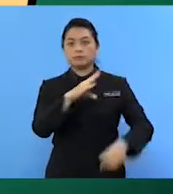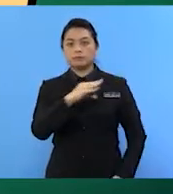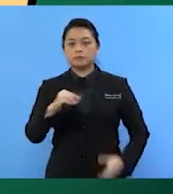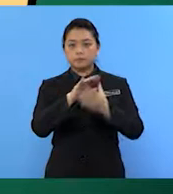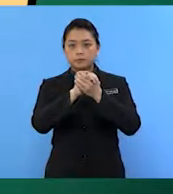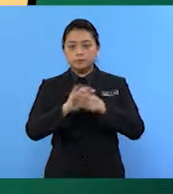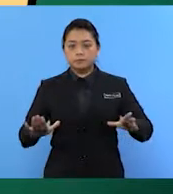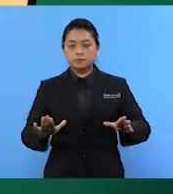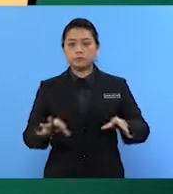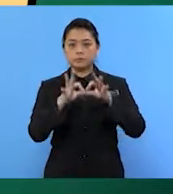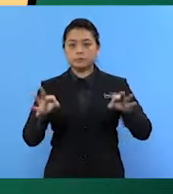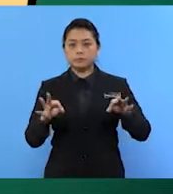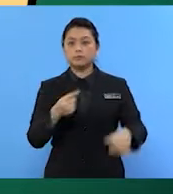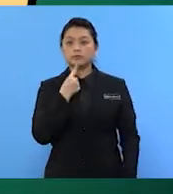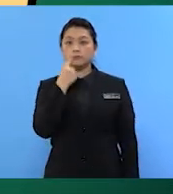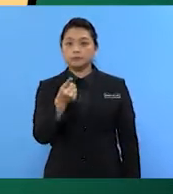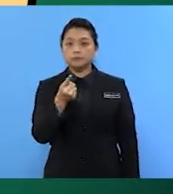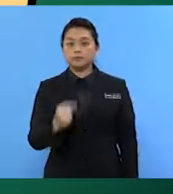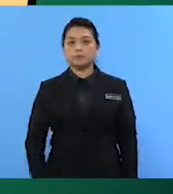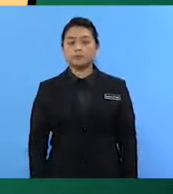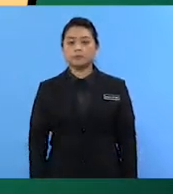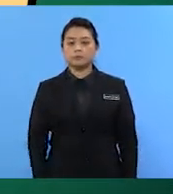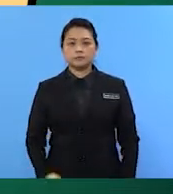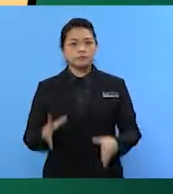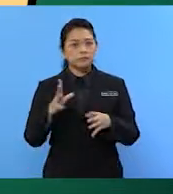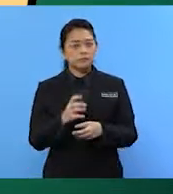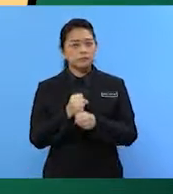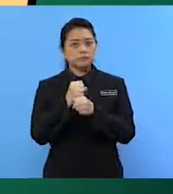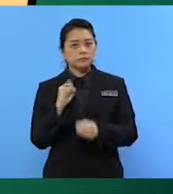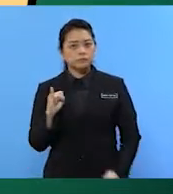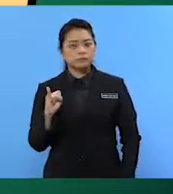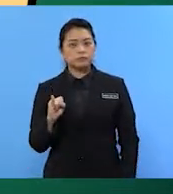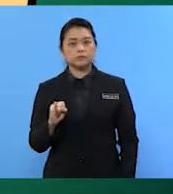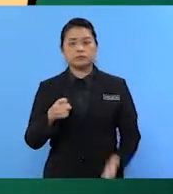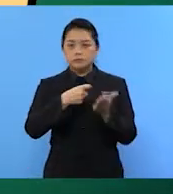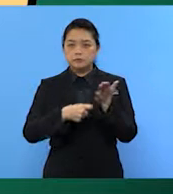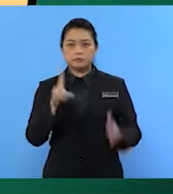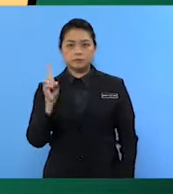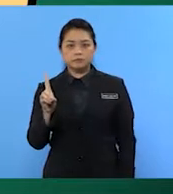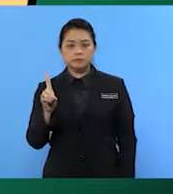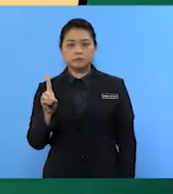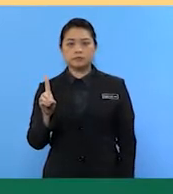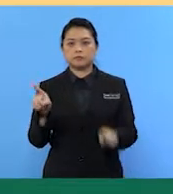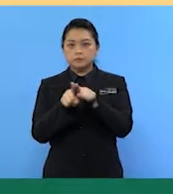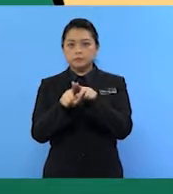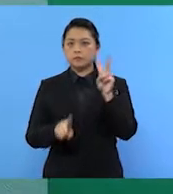selesaikan persamaan tersebut. Didapati nilai D ialah 2.